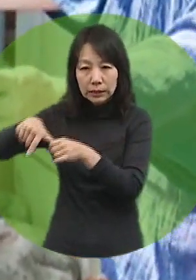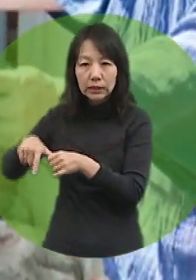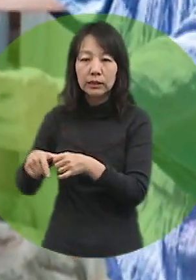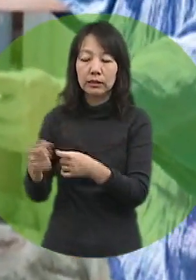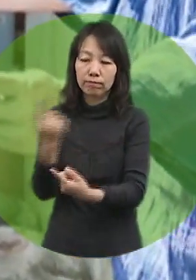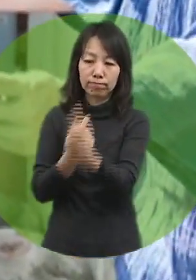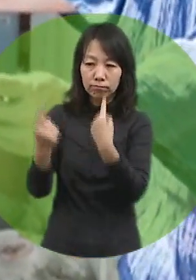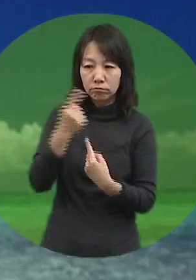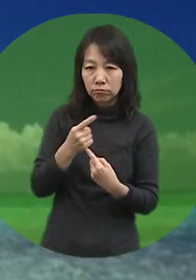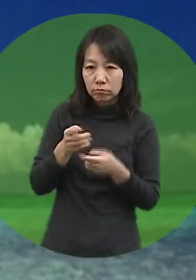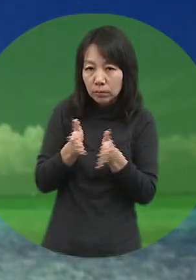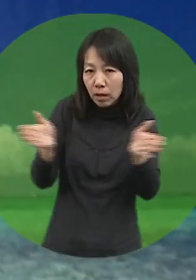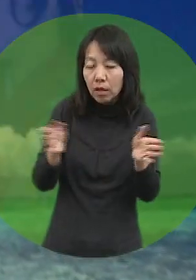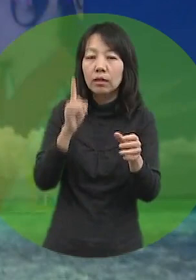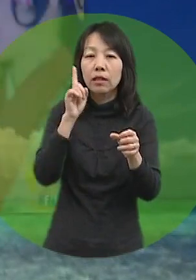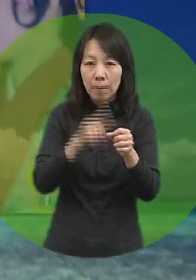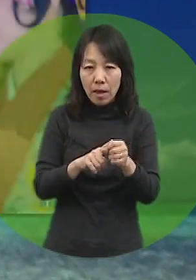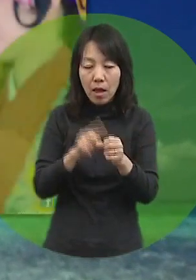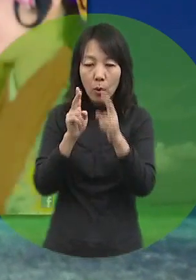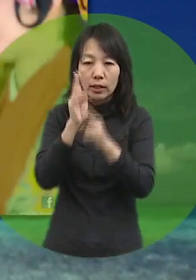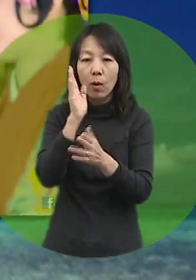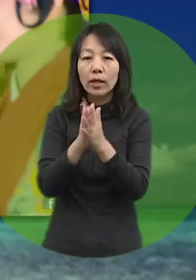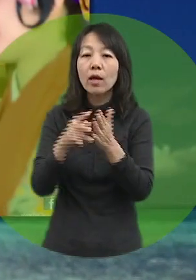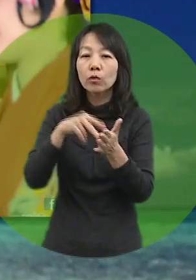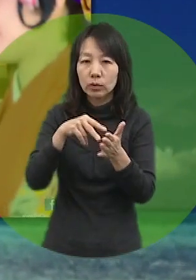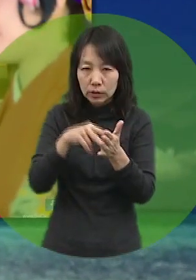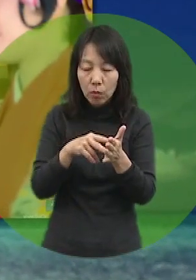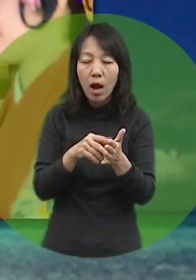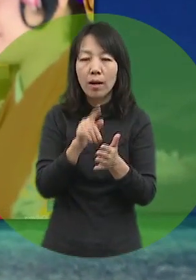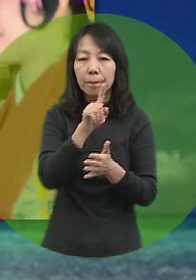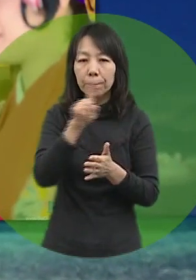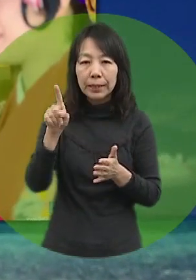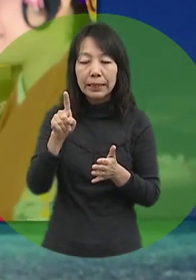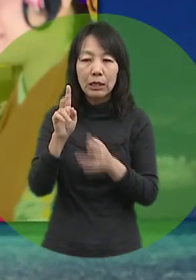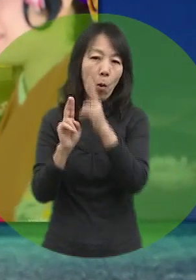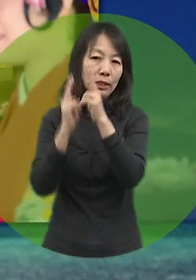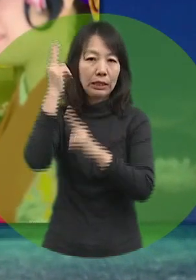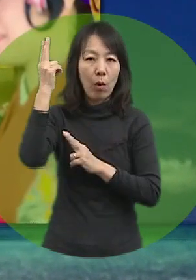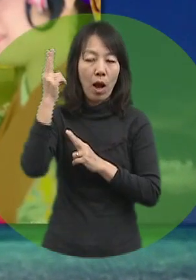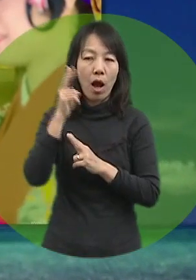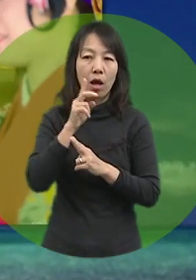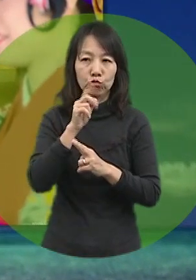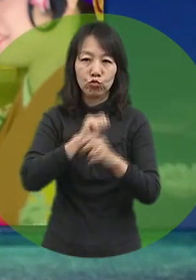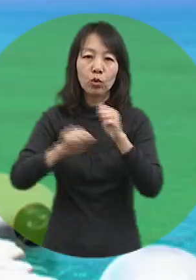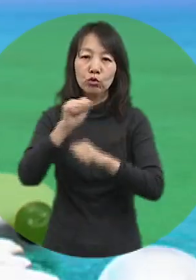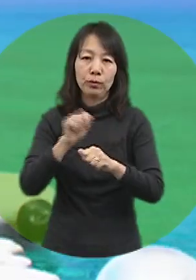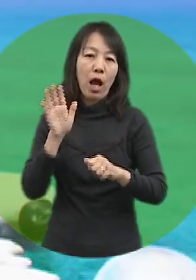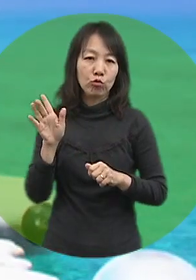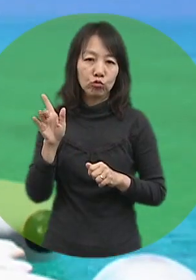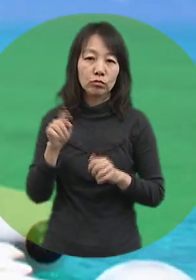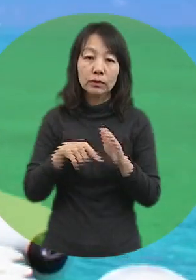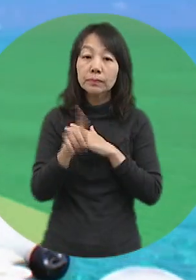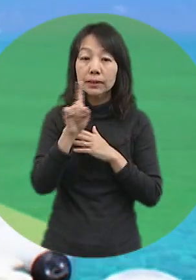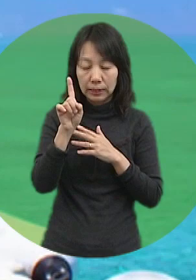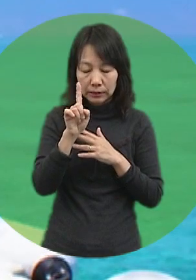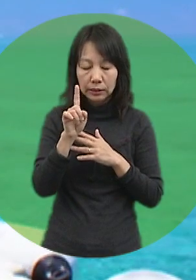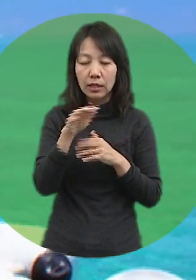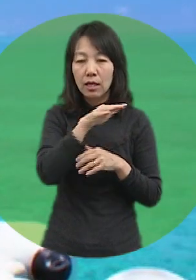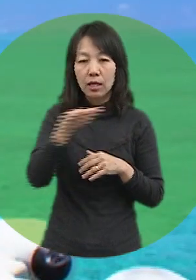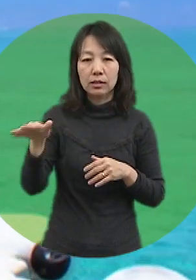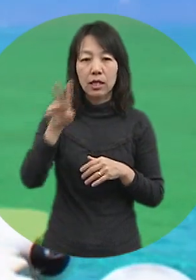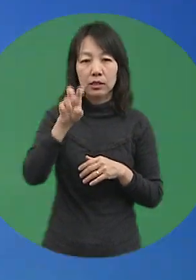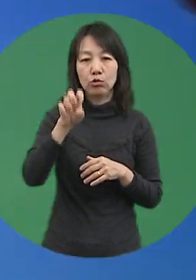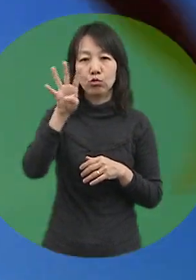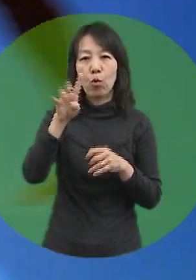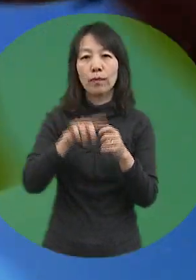するために、県が行っている取り組みが便沖縄。便沖縄とは平成24年度、